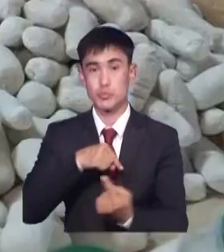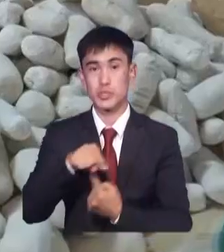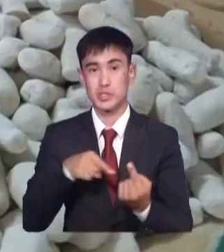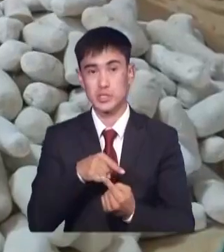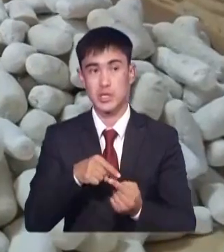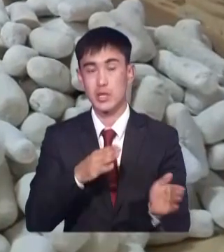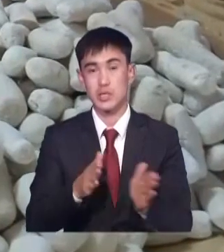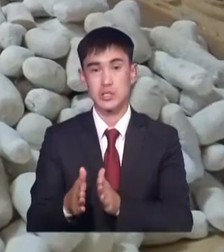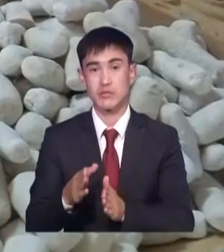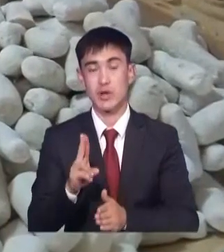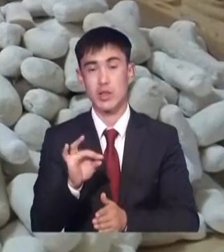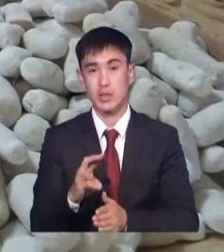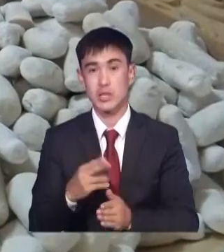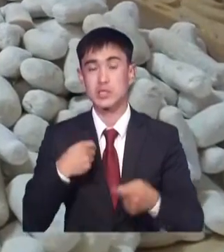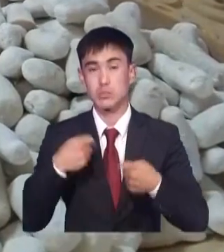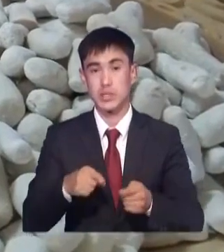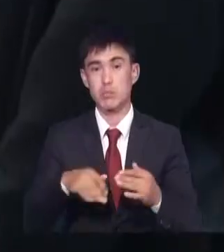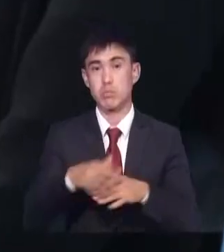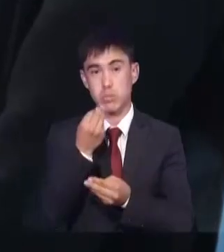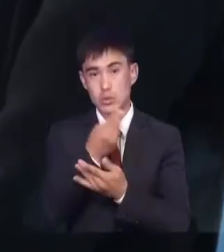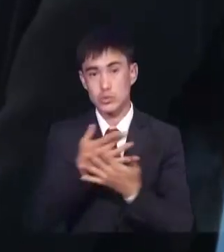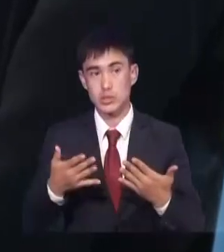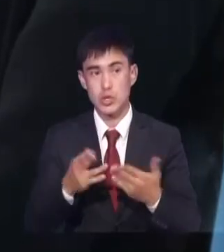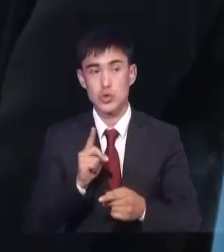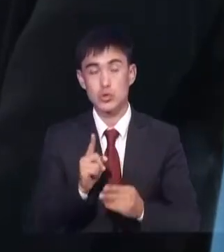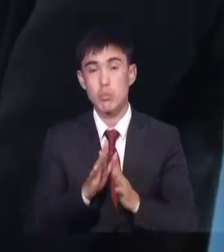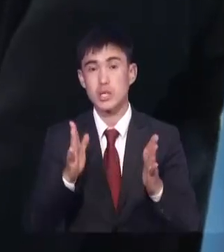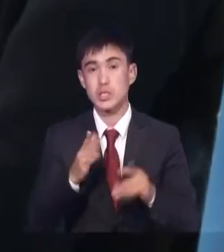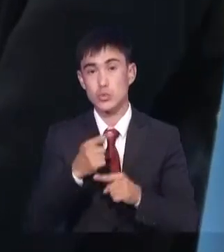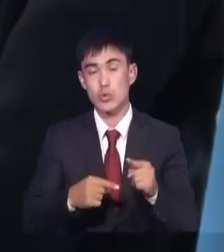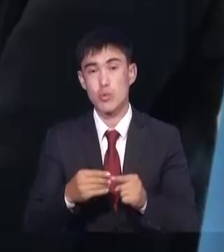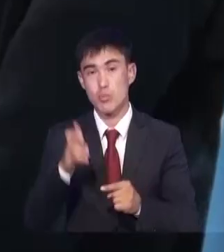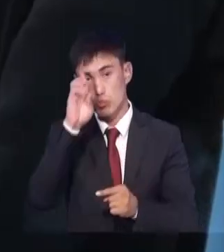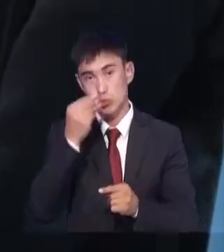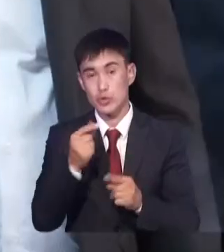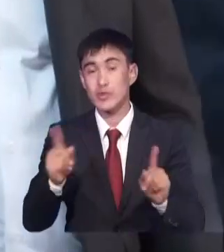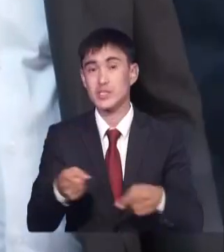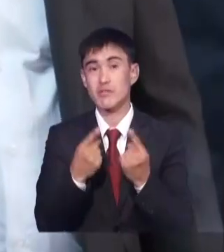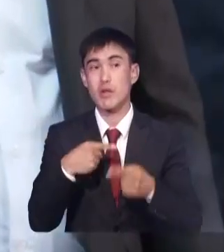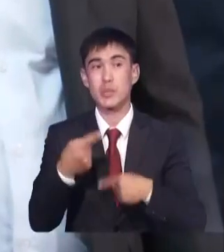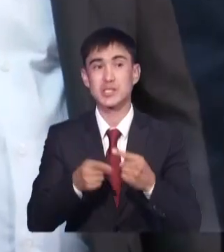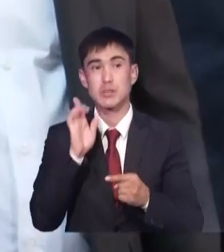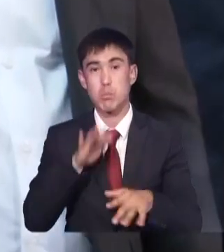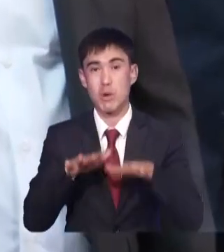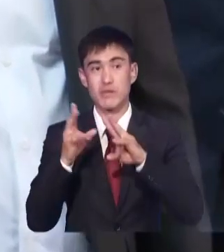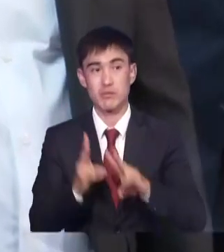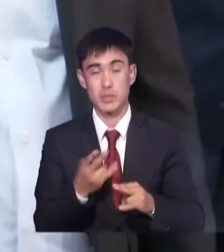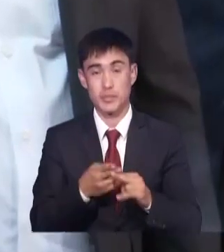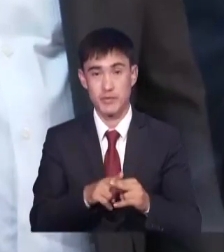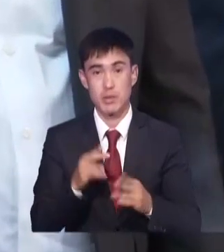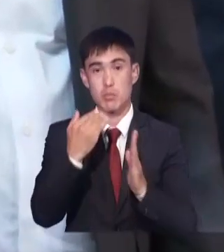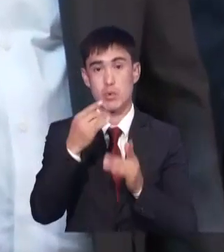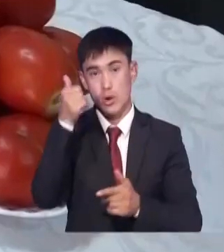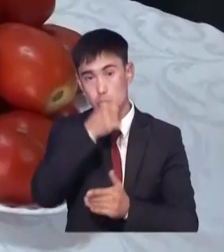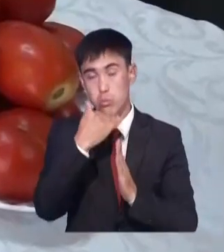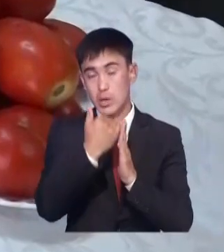путем налаживания каналов сбыта продукции. И несмотря на то, что большая доля бюджета ушла на восстановление последствий паводков, в этом году на программу